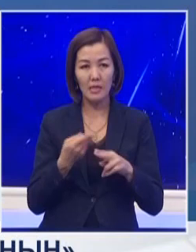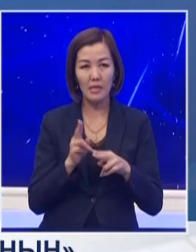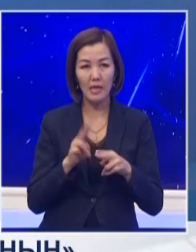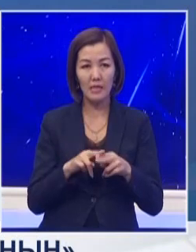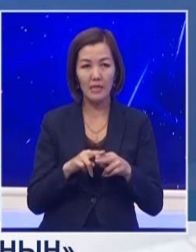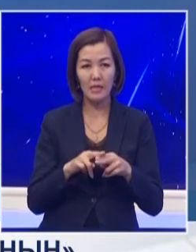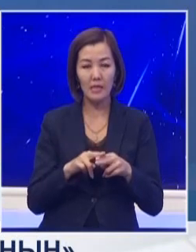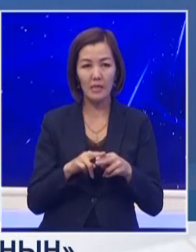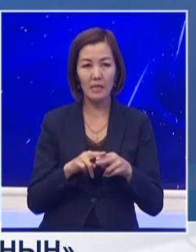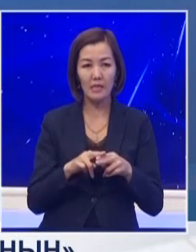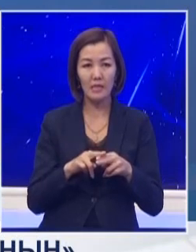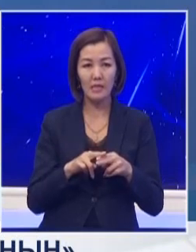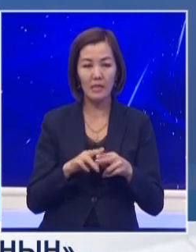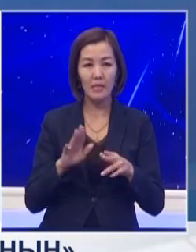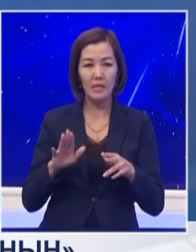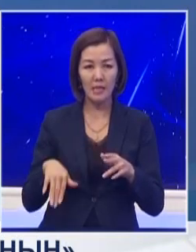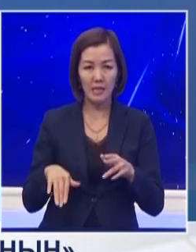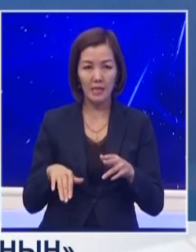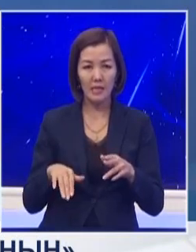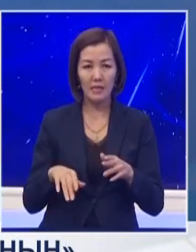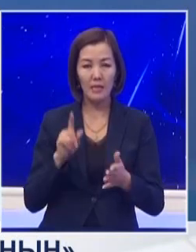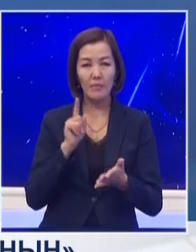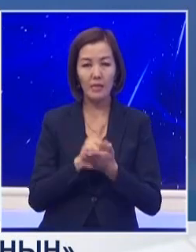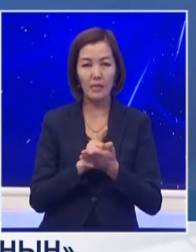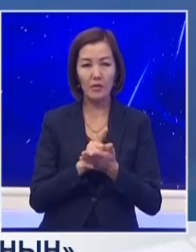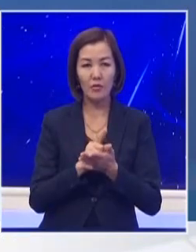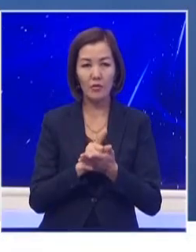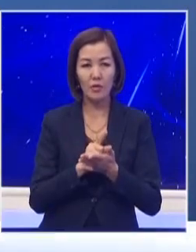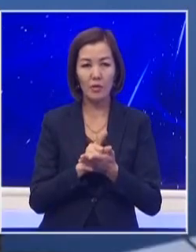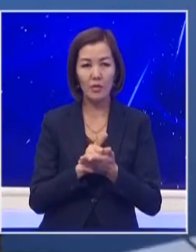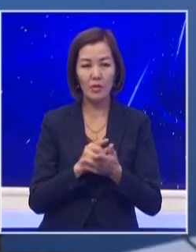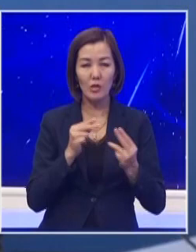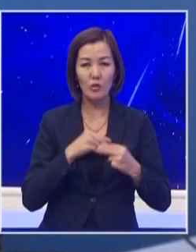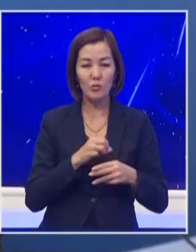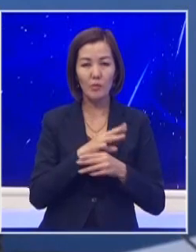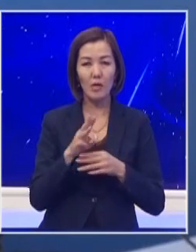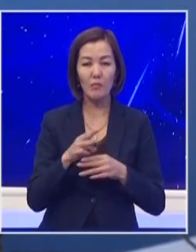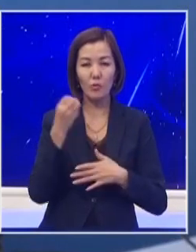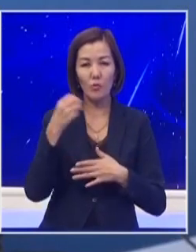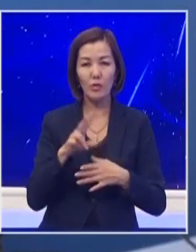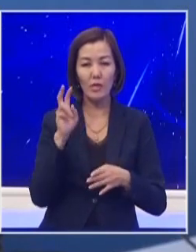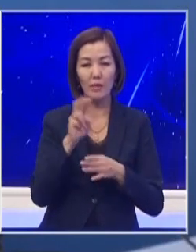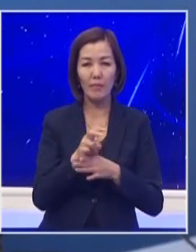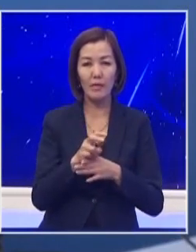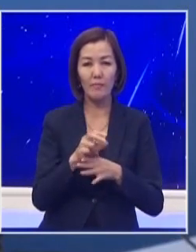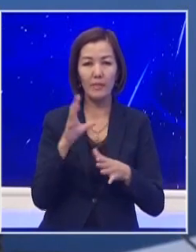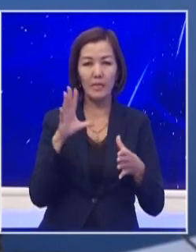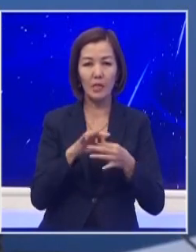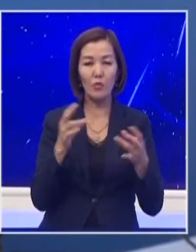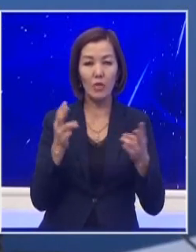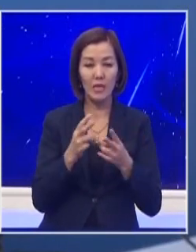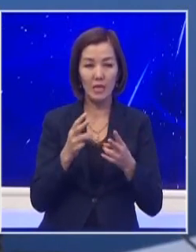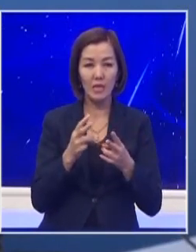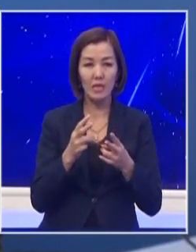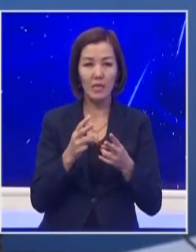жұмыстан босатылғаннан кейін міндетті түрде барып жұмыспен қамту орталықтарына барып жұмыссыз ретінде тіркелу керек болады.